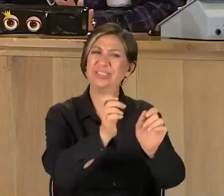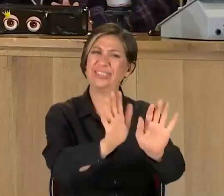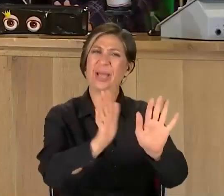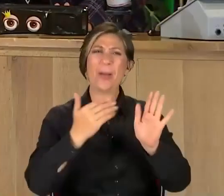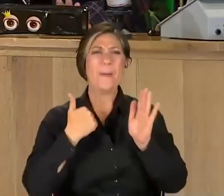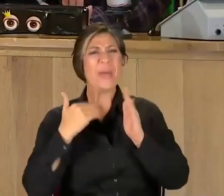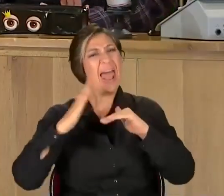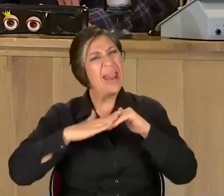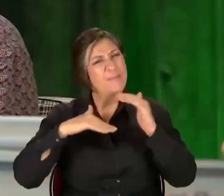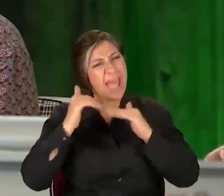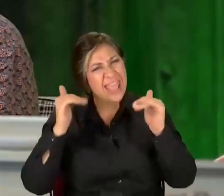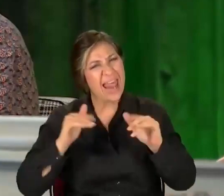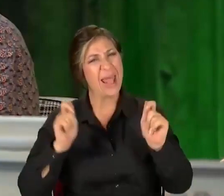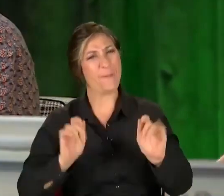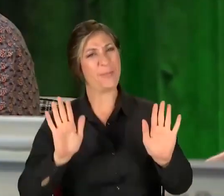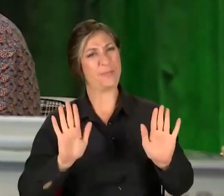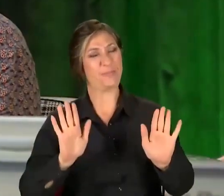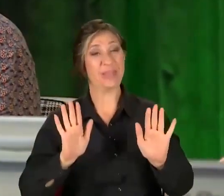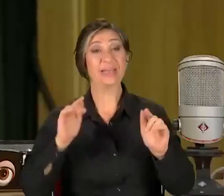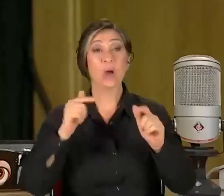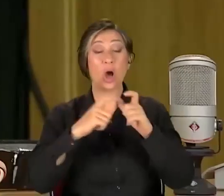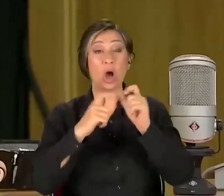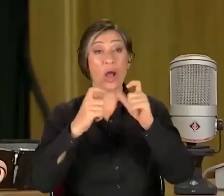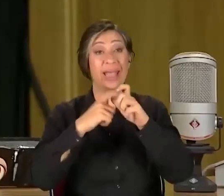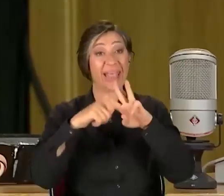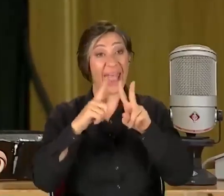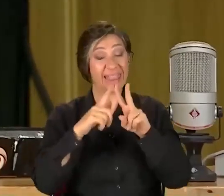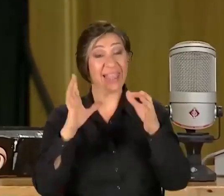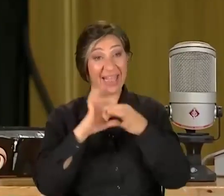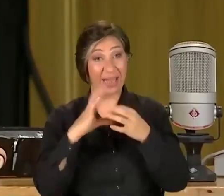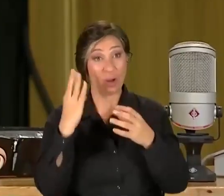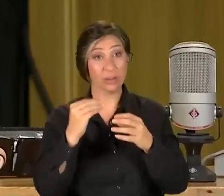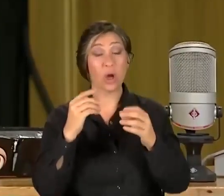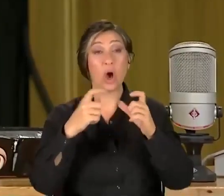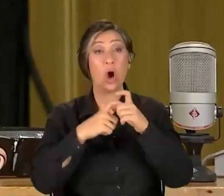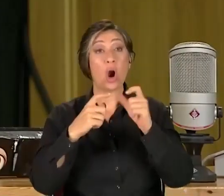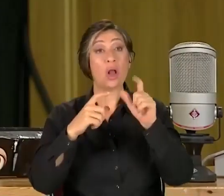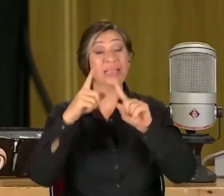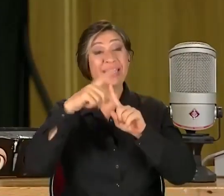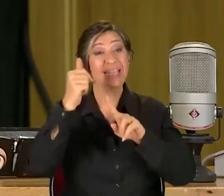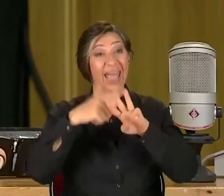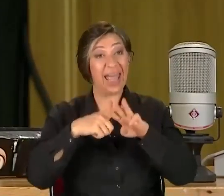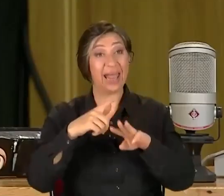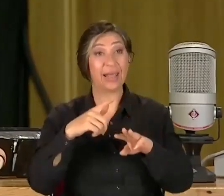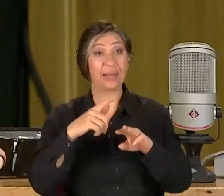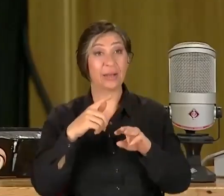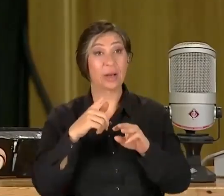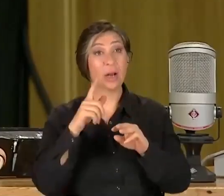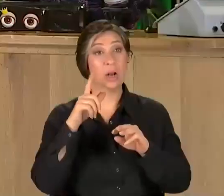Ben elimden geleni yapayım. Şimdi Gogen'le ilgili olarak Gaultier ve Le